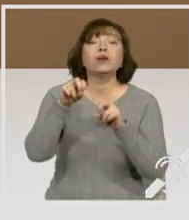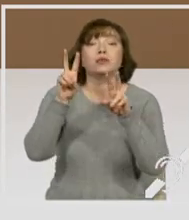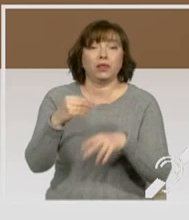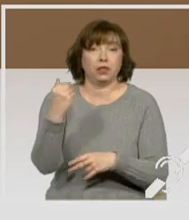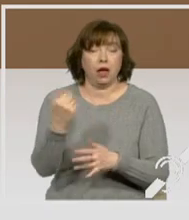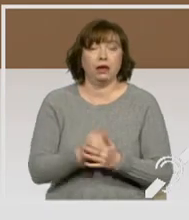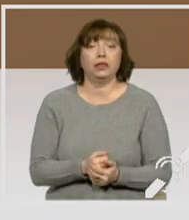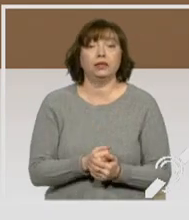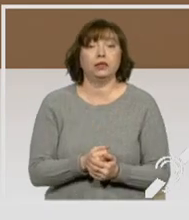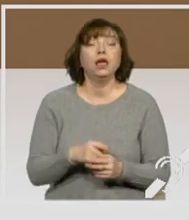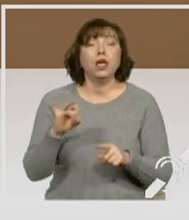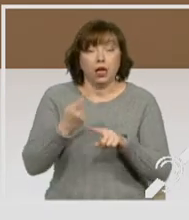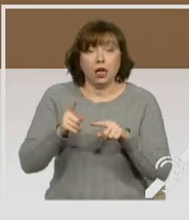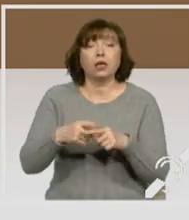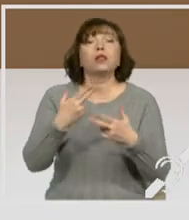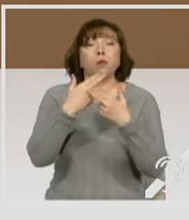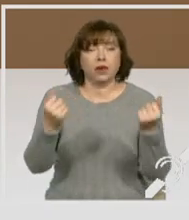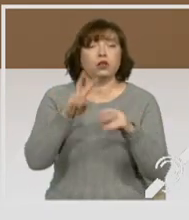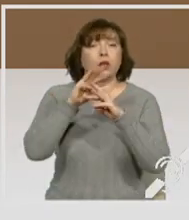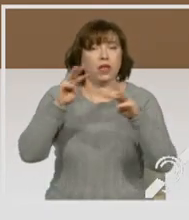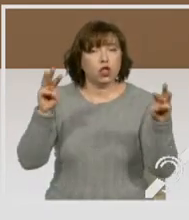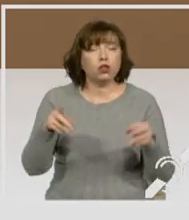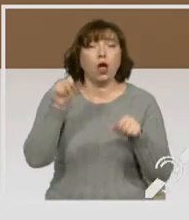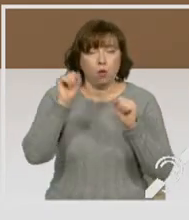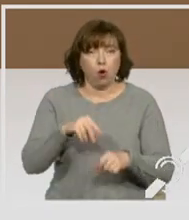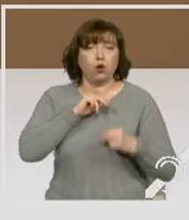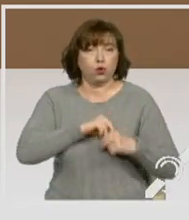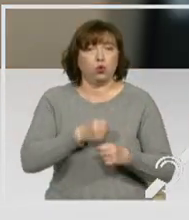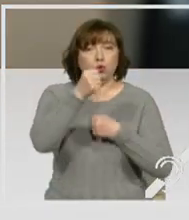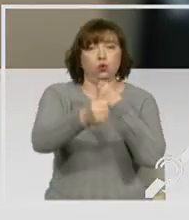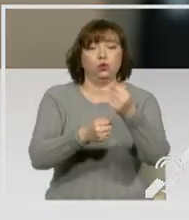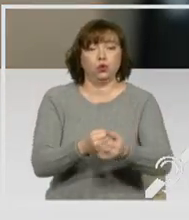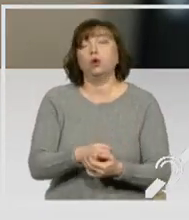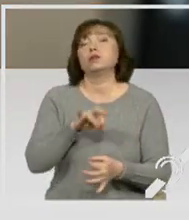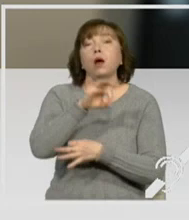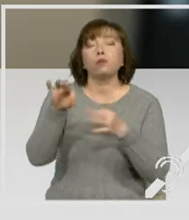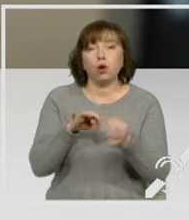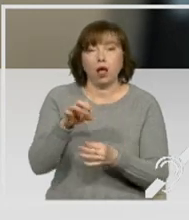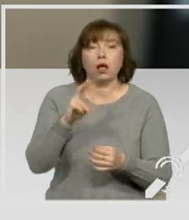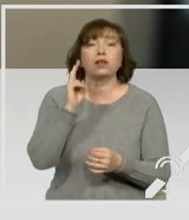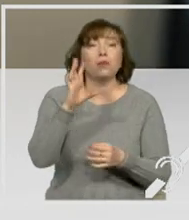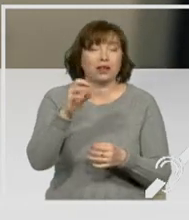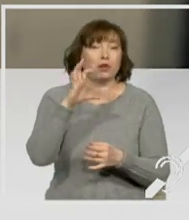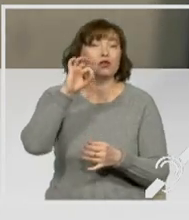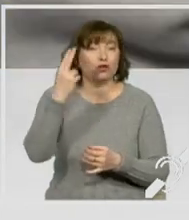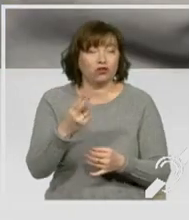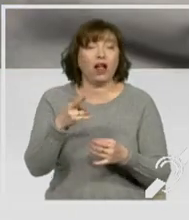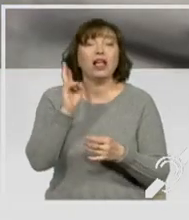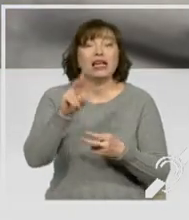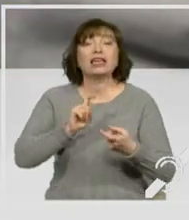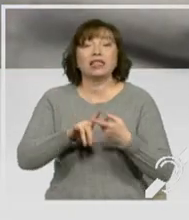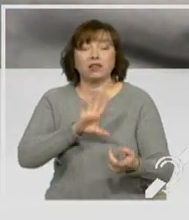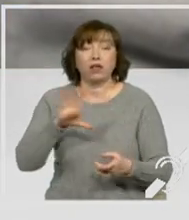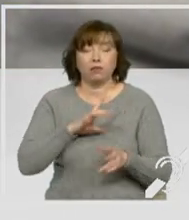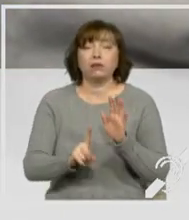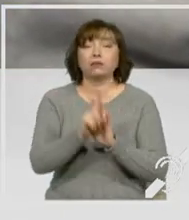specializare, care este recunoscut de minister și ele pot fi angajate în câmpul muncii. Proiectul Apartamentul Social spre Independență a fost lansat